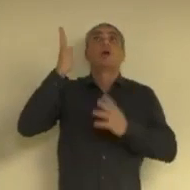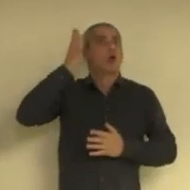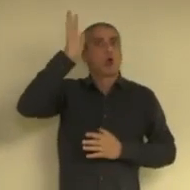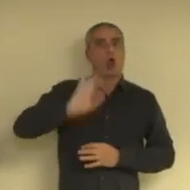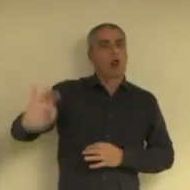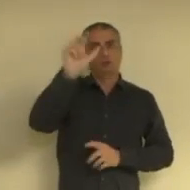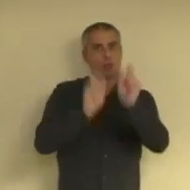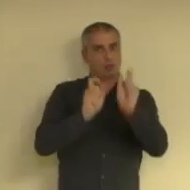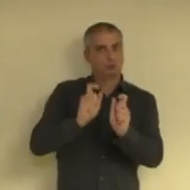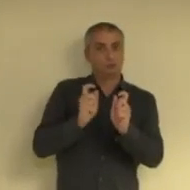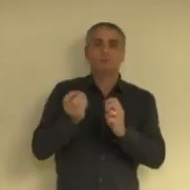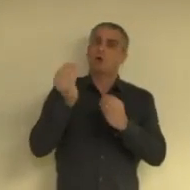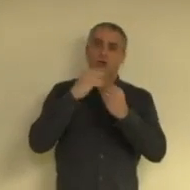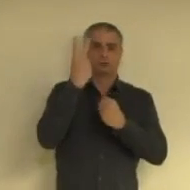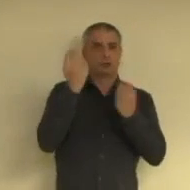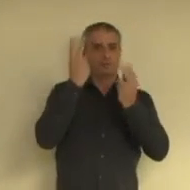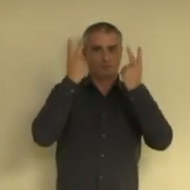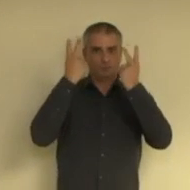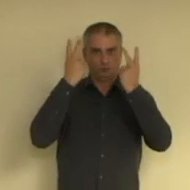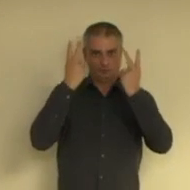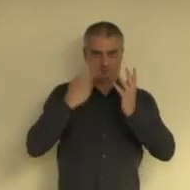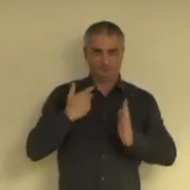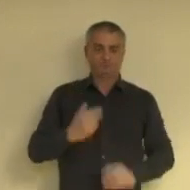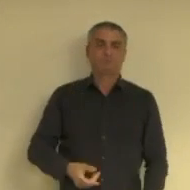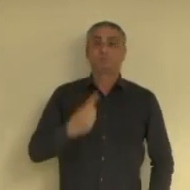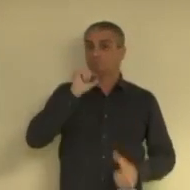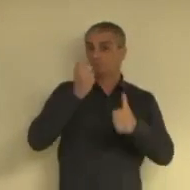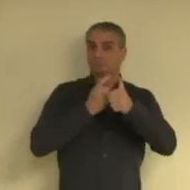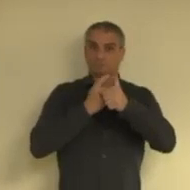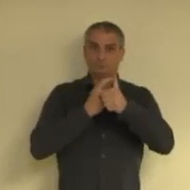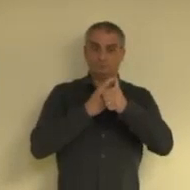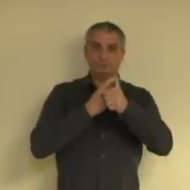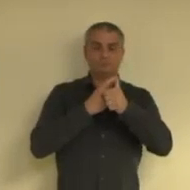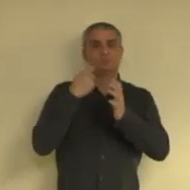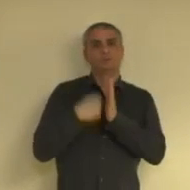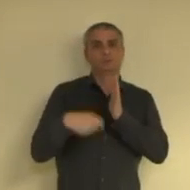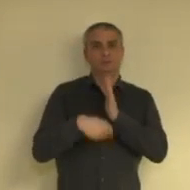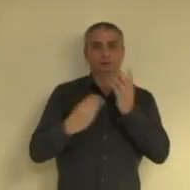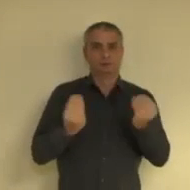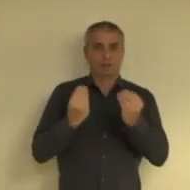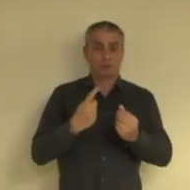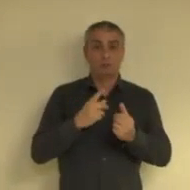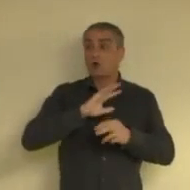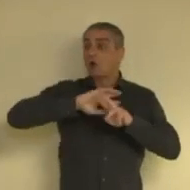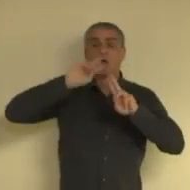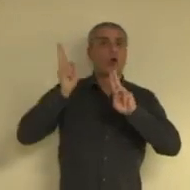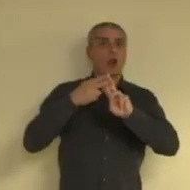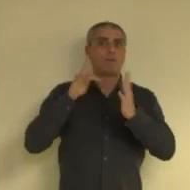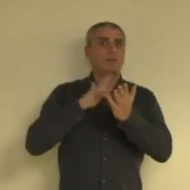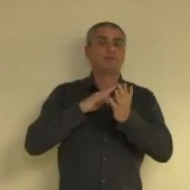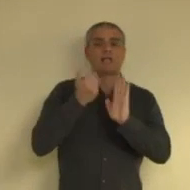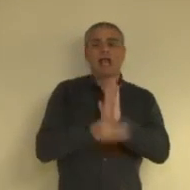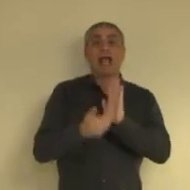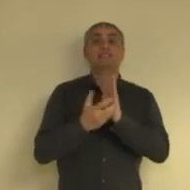גורלות. עוד שתי הערות חשובות. הערה הראשונה, הצטיידות. כל העולם